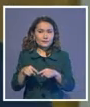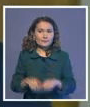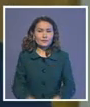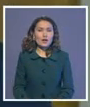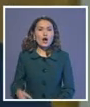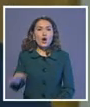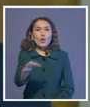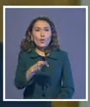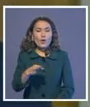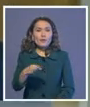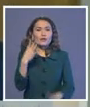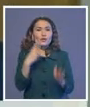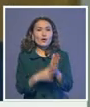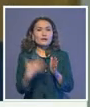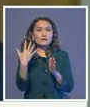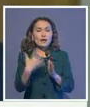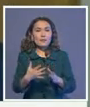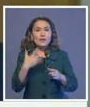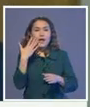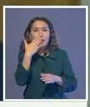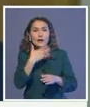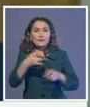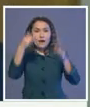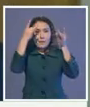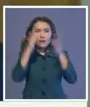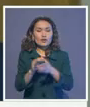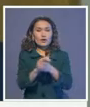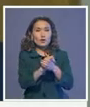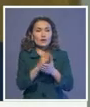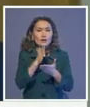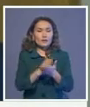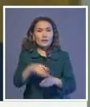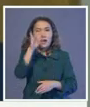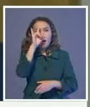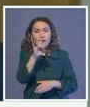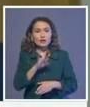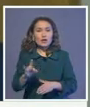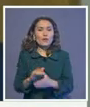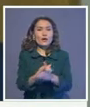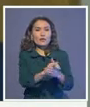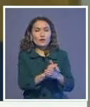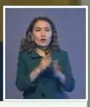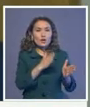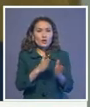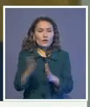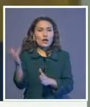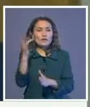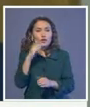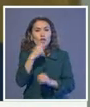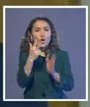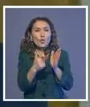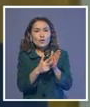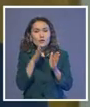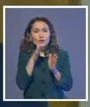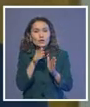Облыстағы аудандарда 95 этномәдени бірлестік жұмыс жасайды. Олардың мақсаты елдегі тұрақтылық пен татулықты паш ету. Өйткені 18